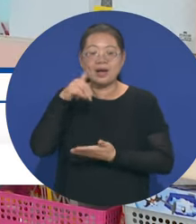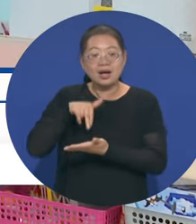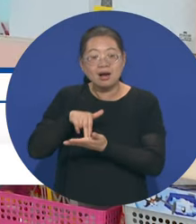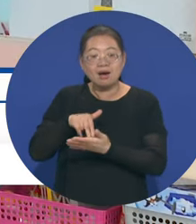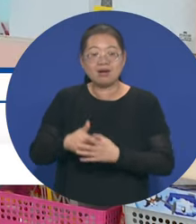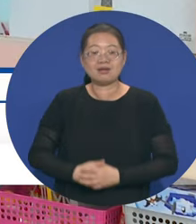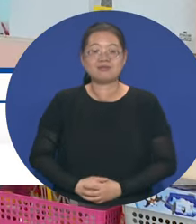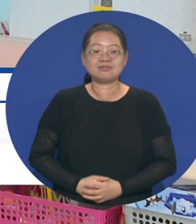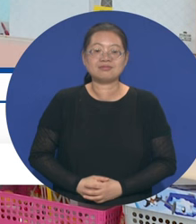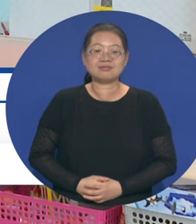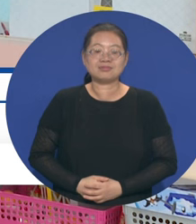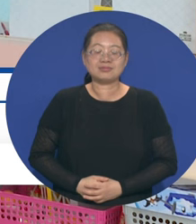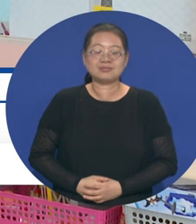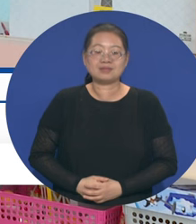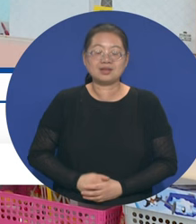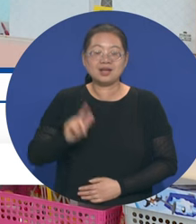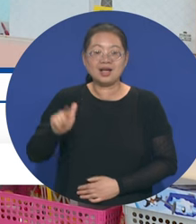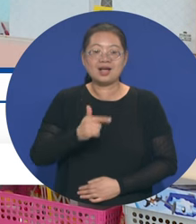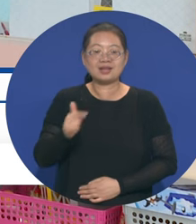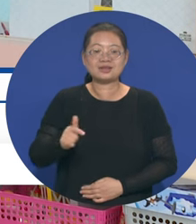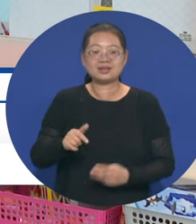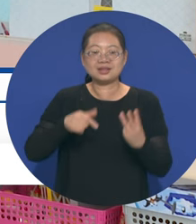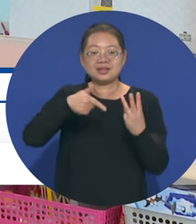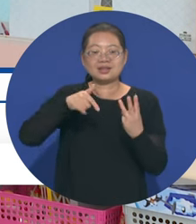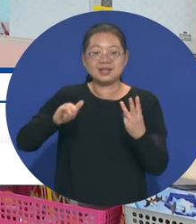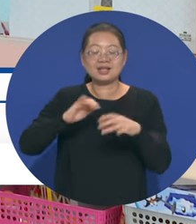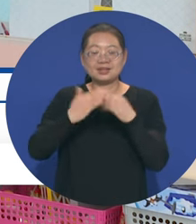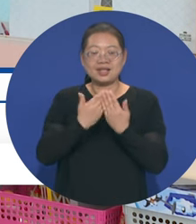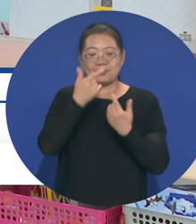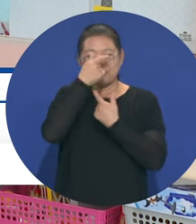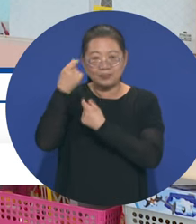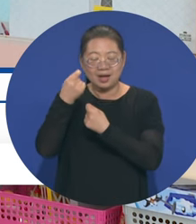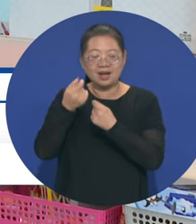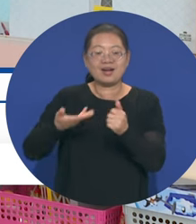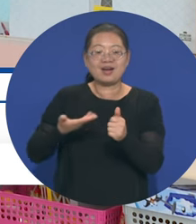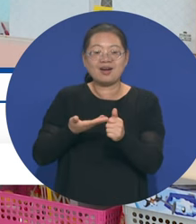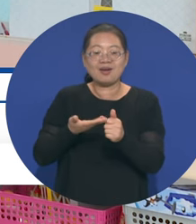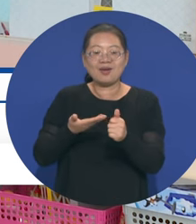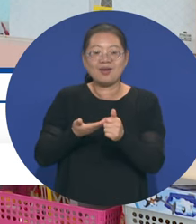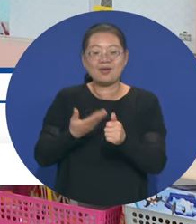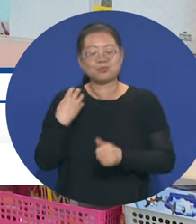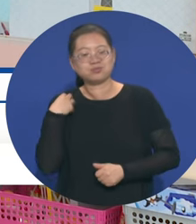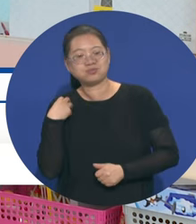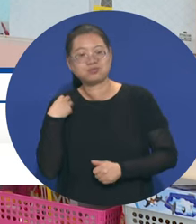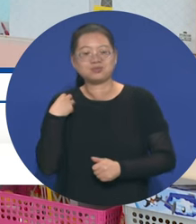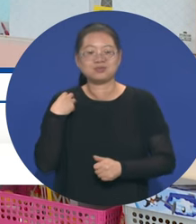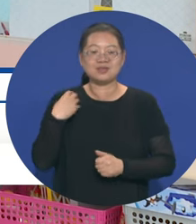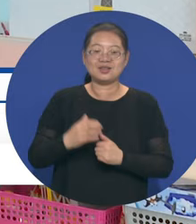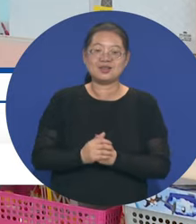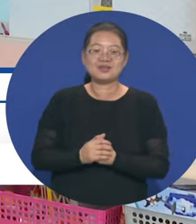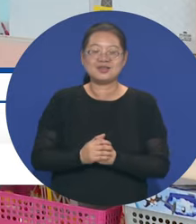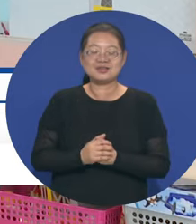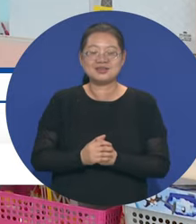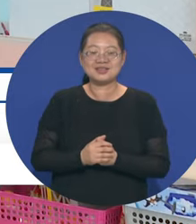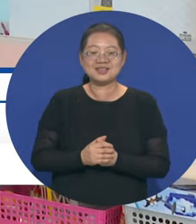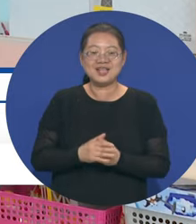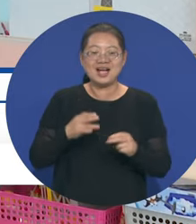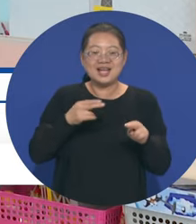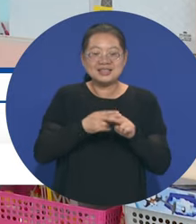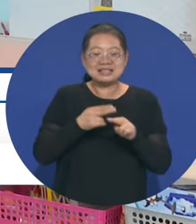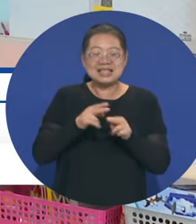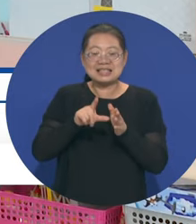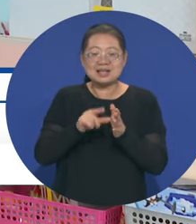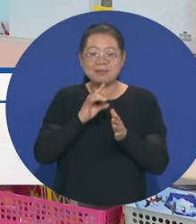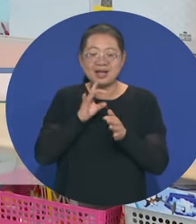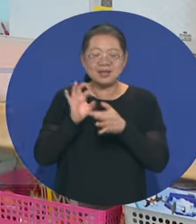엄마의 입장에서는 사실 뭐 새끼를 다 챙겨주는 게 굉장히 많이 부담이고 돌아서면 밥 시간,